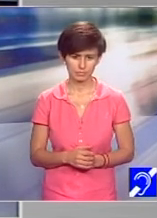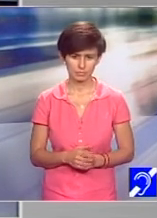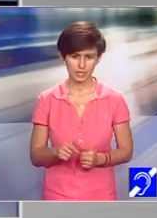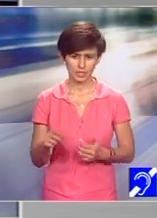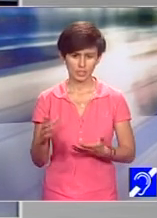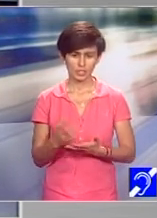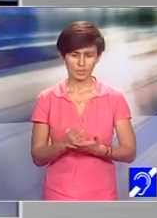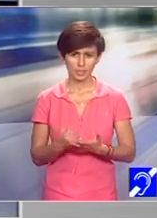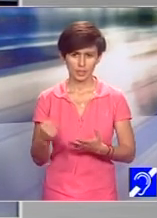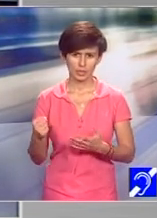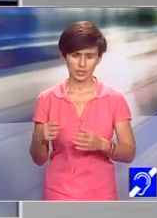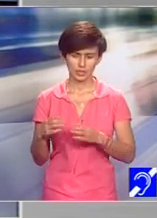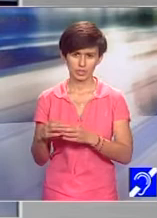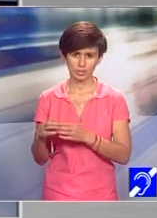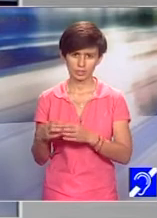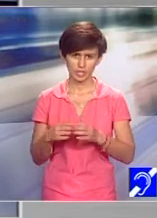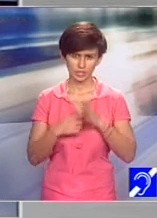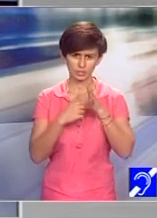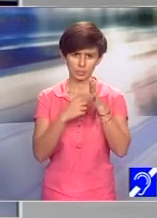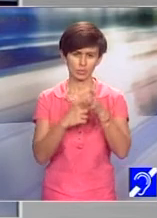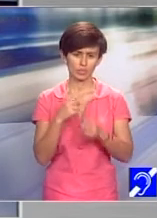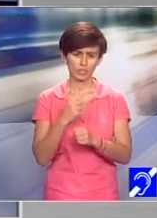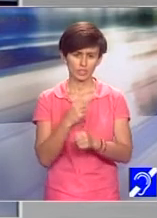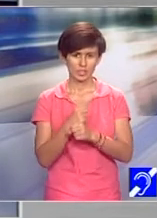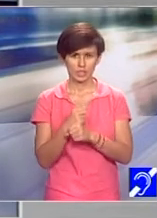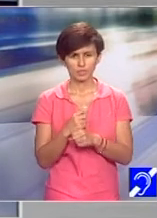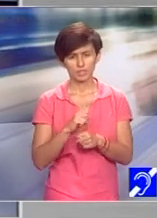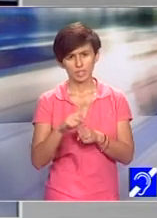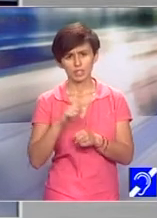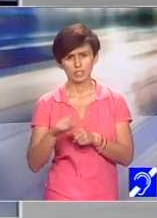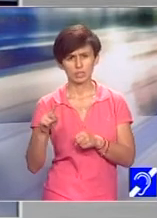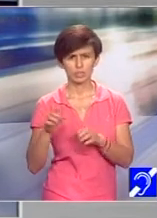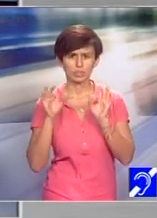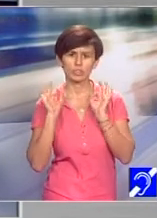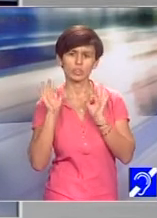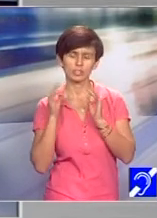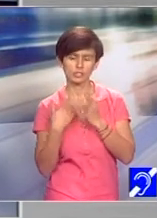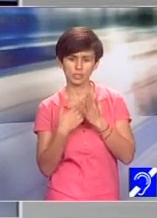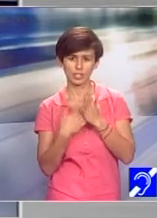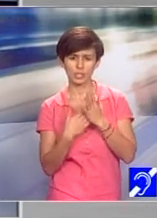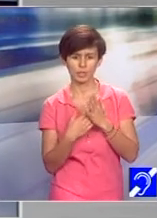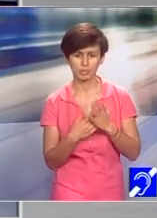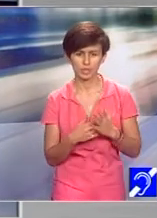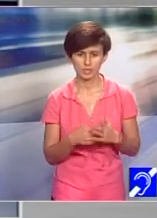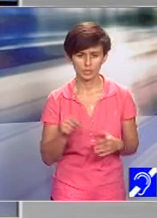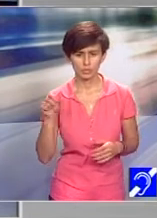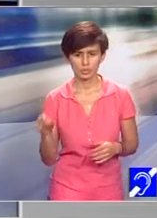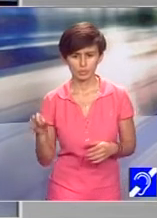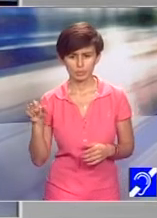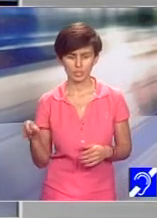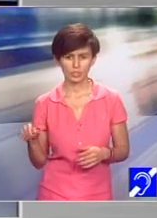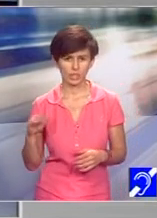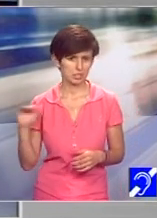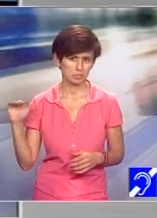din comunitate, să-i promoveze și să facă lucruri de folos pentru cei din comunitate, pentru